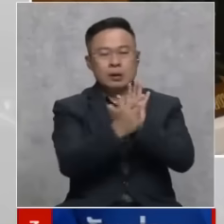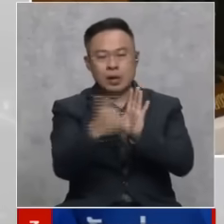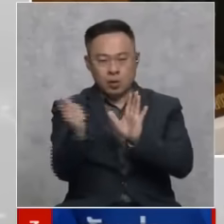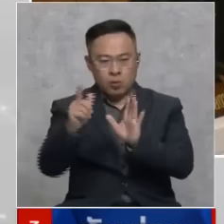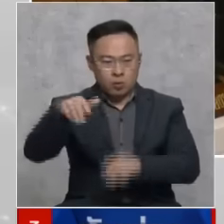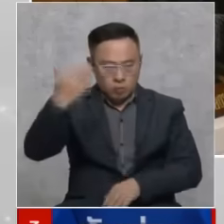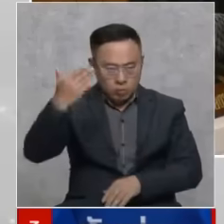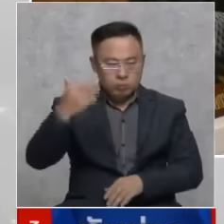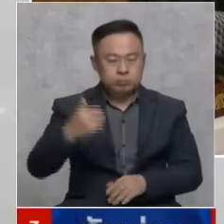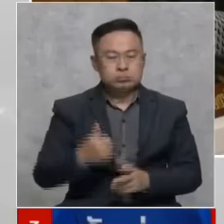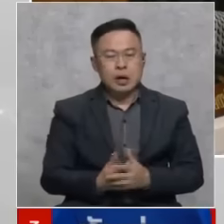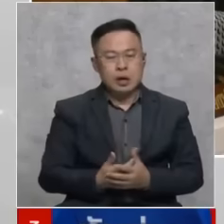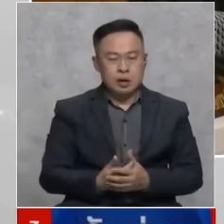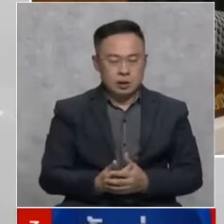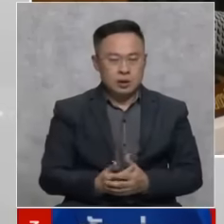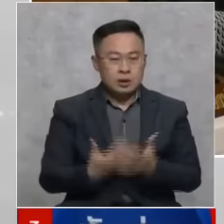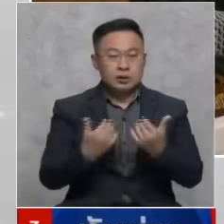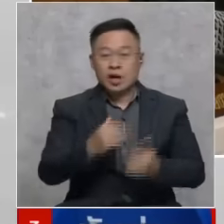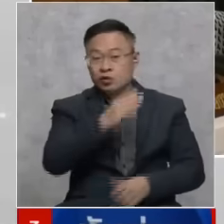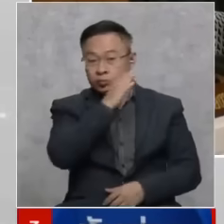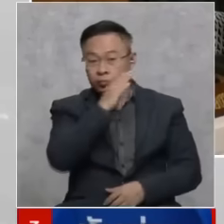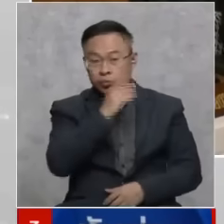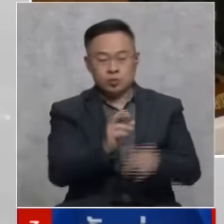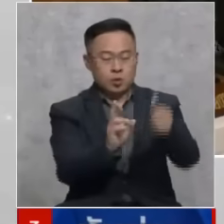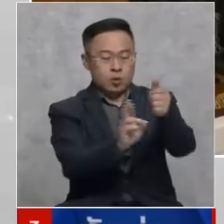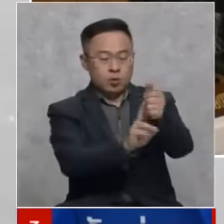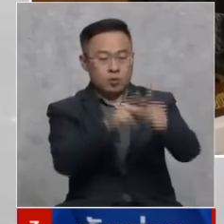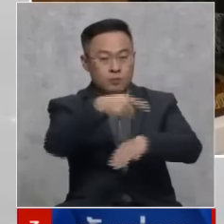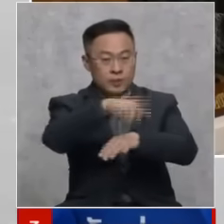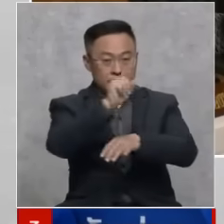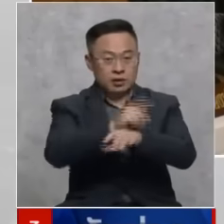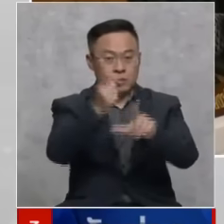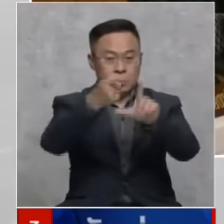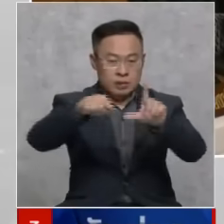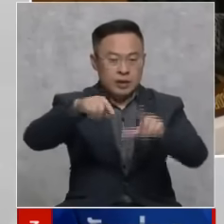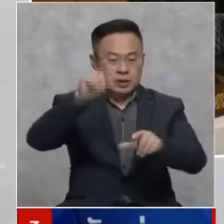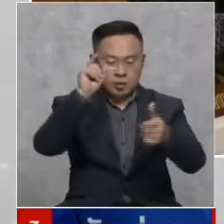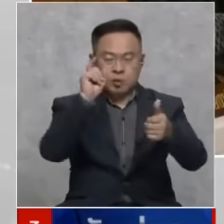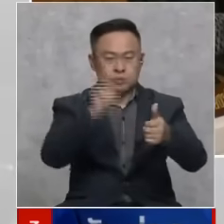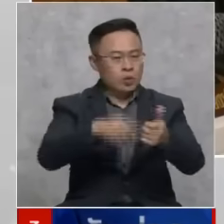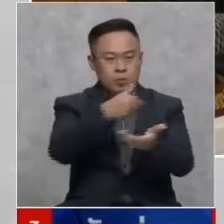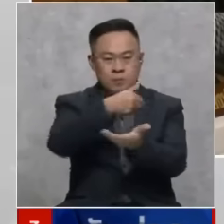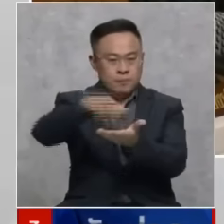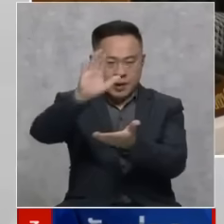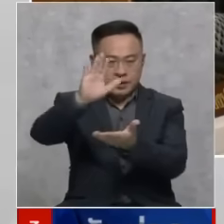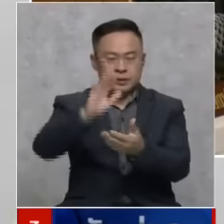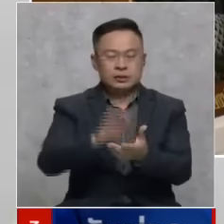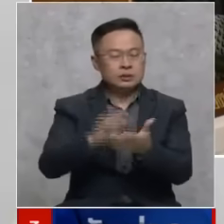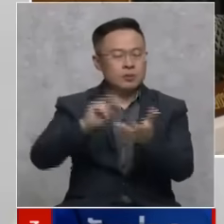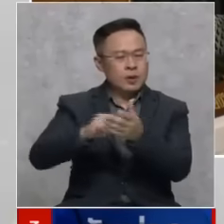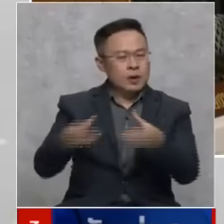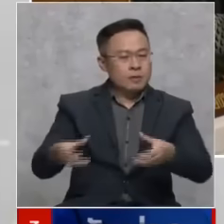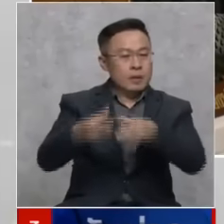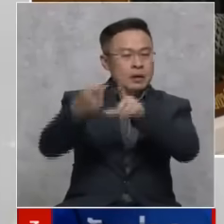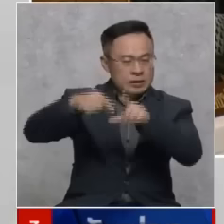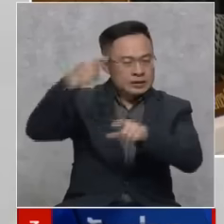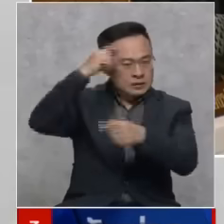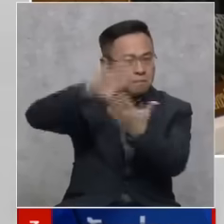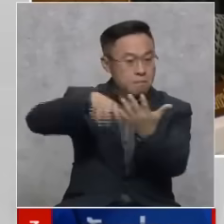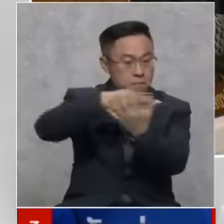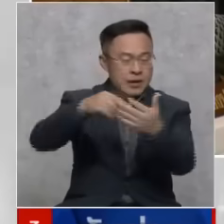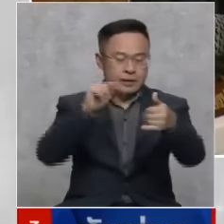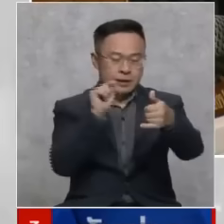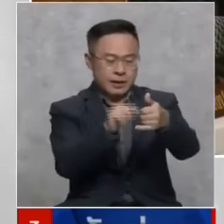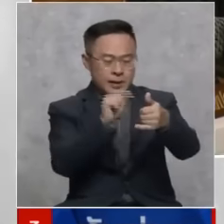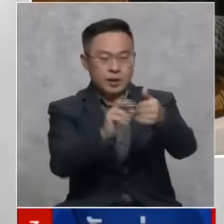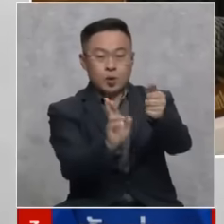ออ๋องเนี่ยไปสมัครเป็นสมาชิกของพรรคการเมืองอื่นๆซึ่งก็ยังจะสามารถเป็นส.ส.ต่อแล้วก็ดำรงตำแหน่งรองประธานคนที่